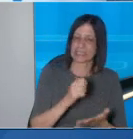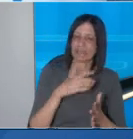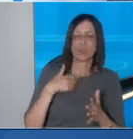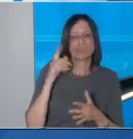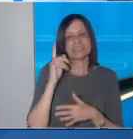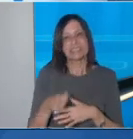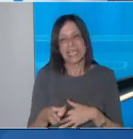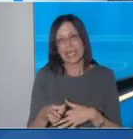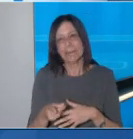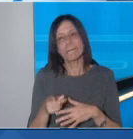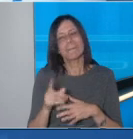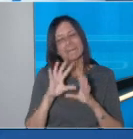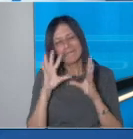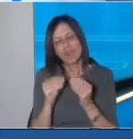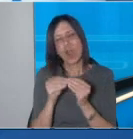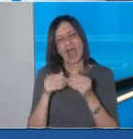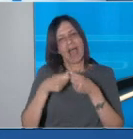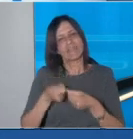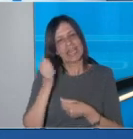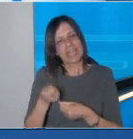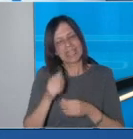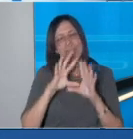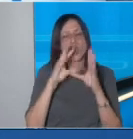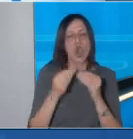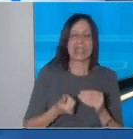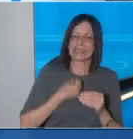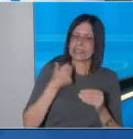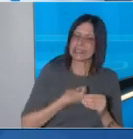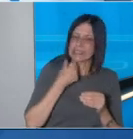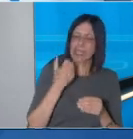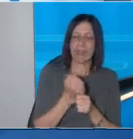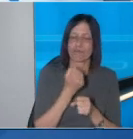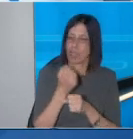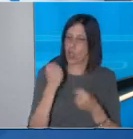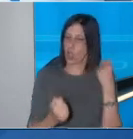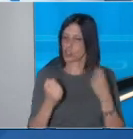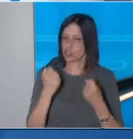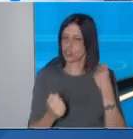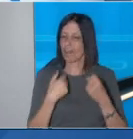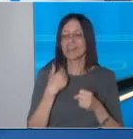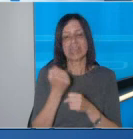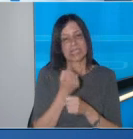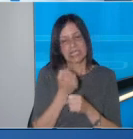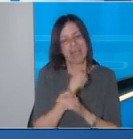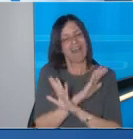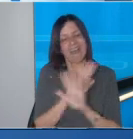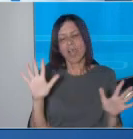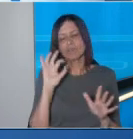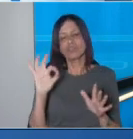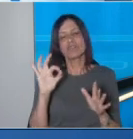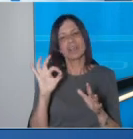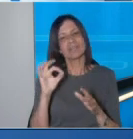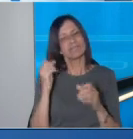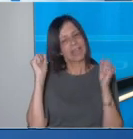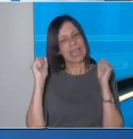צריכים all in את כל החברי כנסת, את כל השרים שלנו, עבודה מאוד מאוד קשה, וזה נעשה אך ורק בשביל לייצב